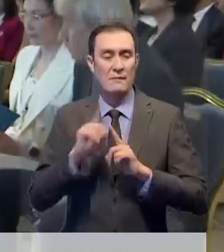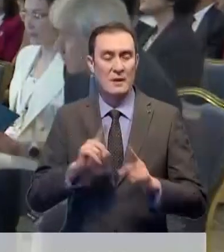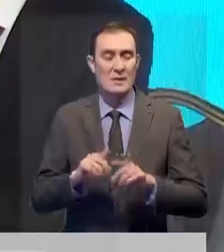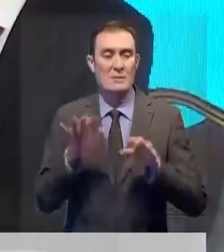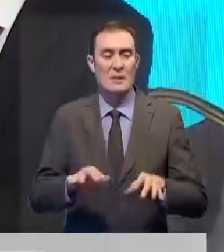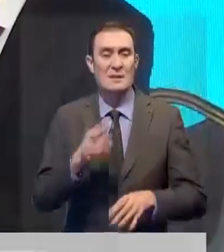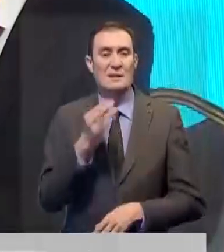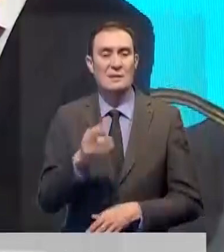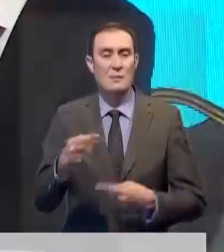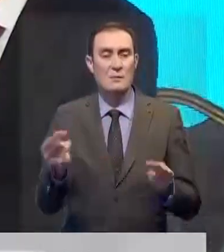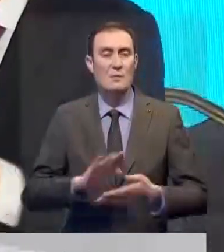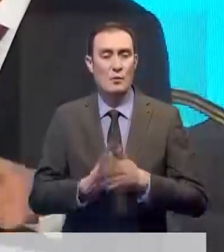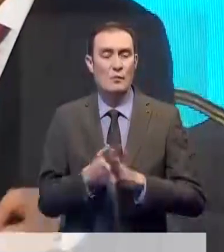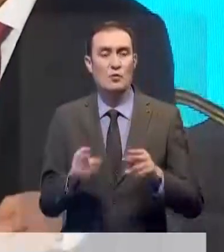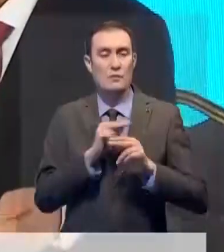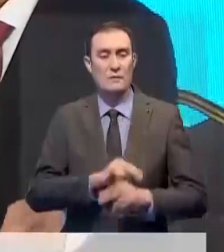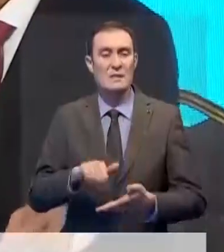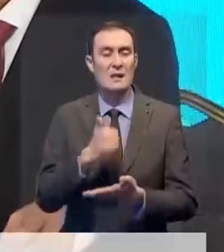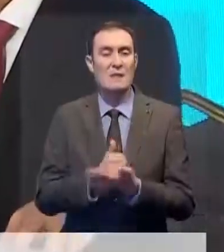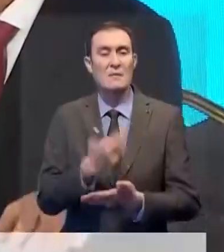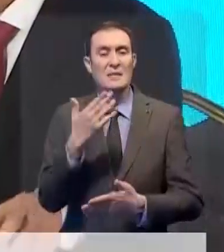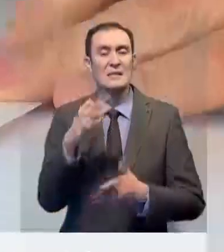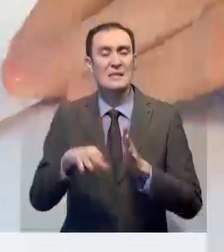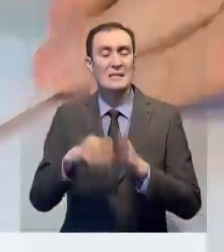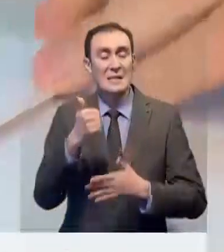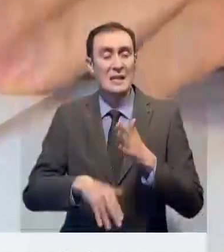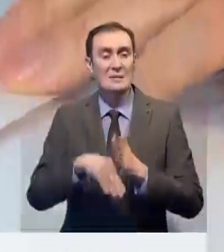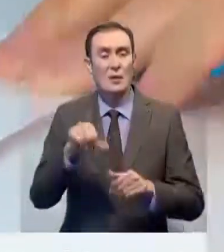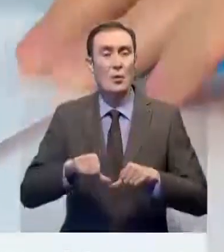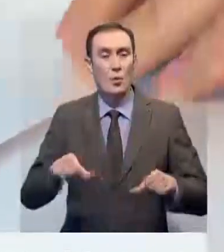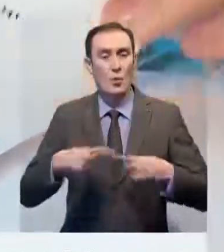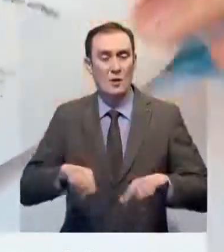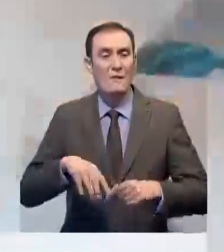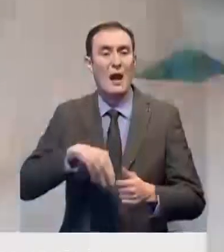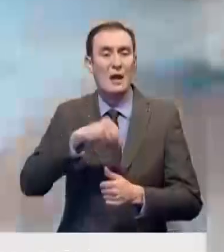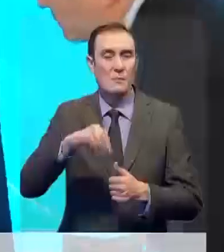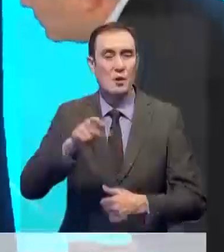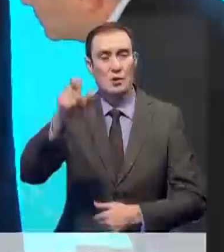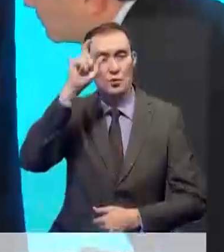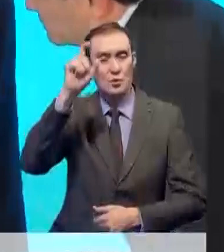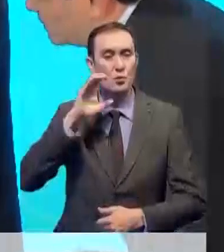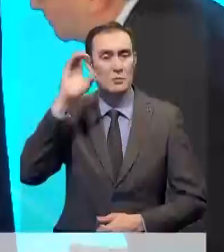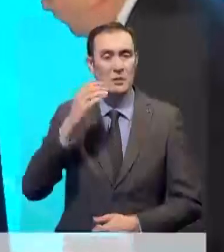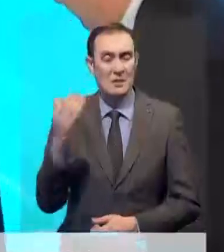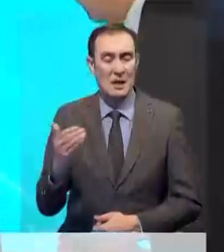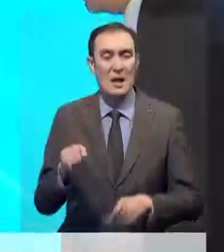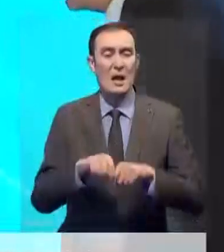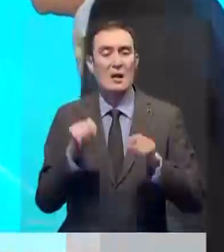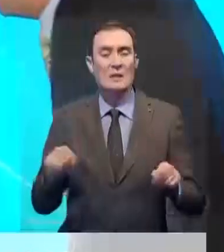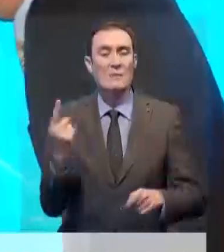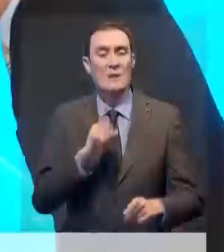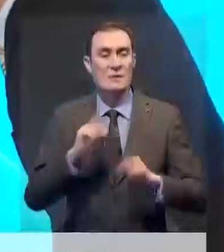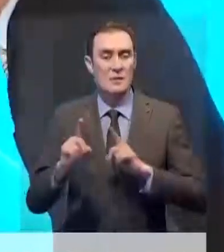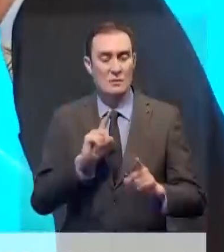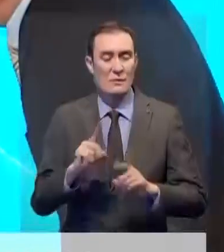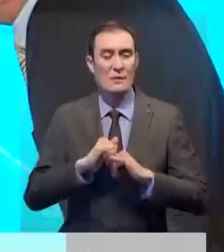Казахстана подписал меморандумы о сотрудничестве с главами центральных избирательных органов Армении, Турции и Узбекистана. Открывая первую сессию